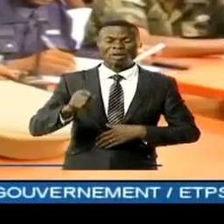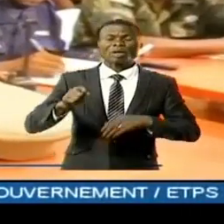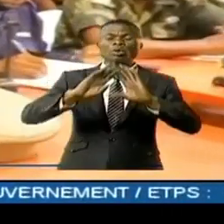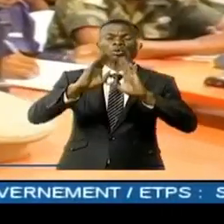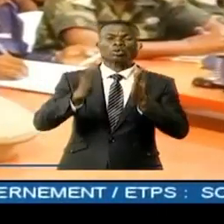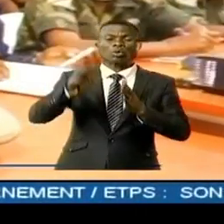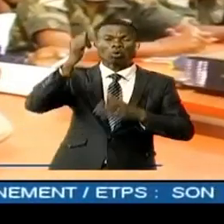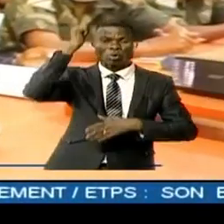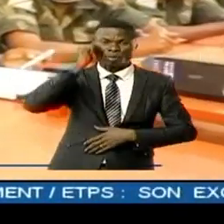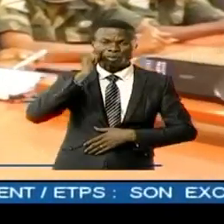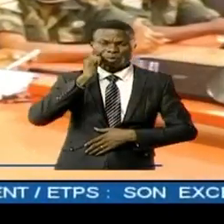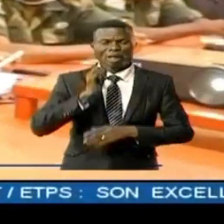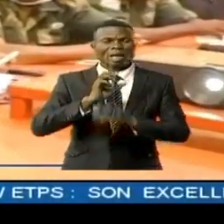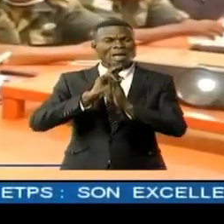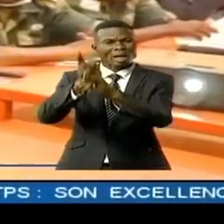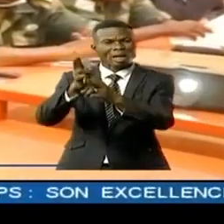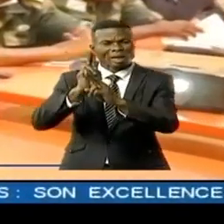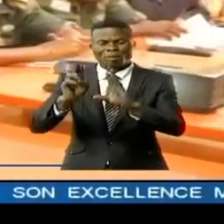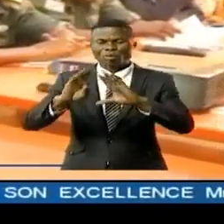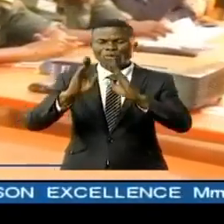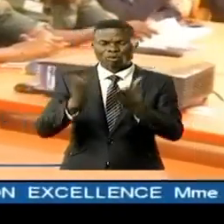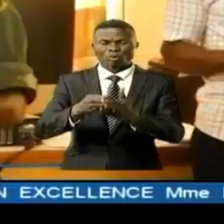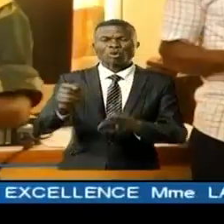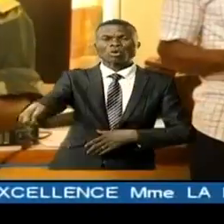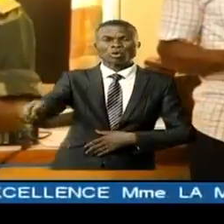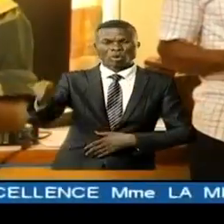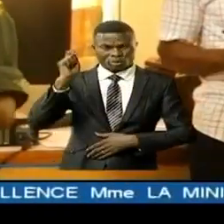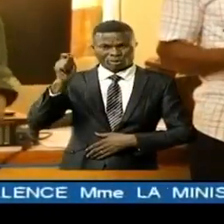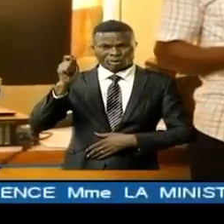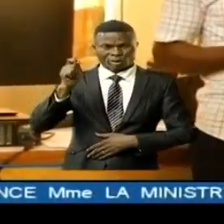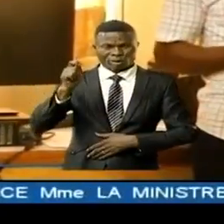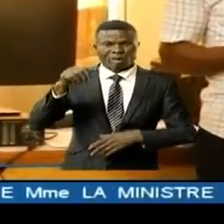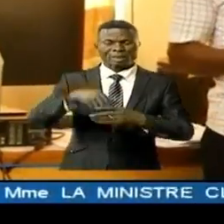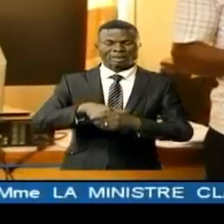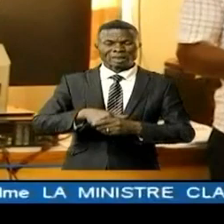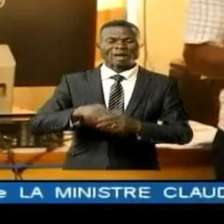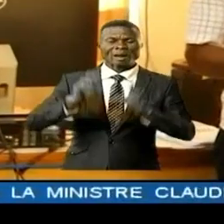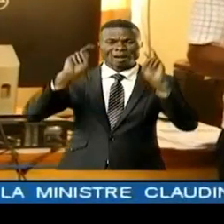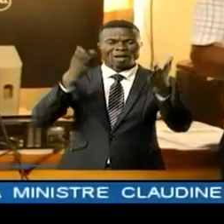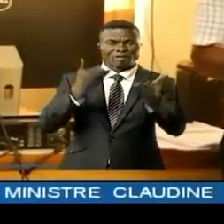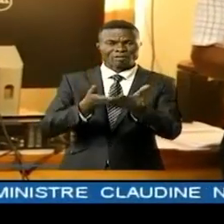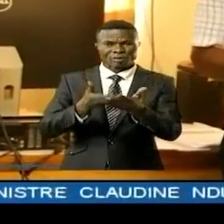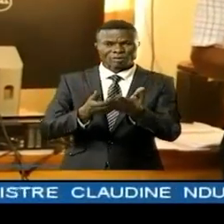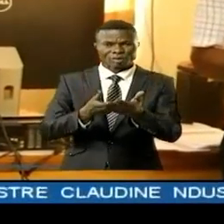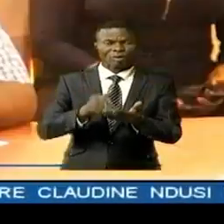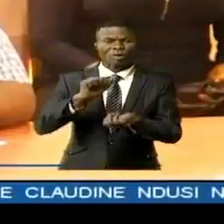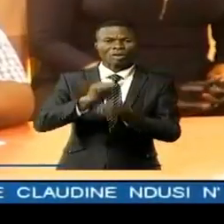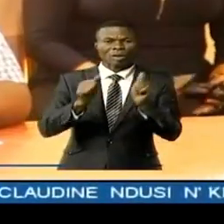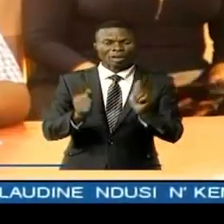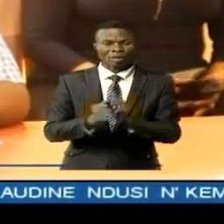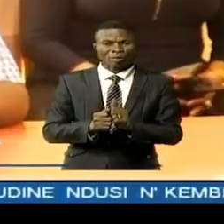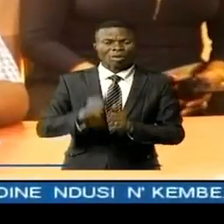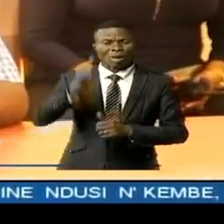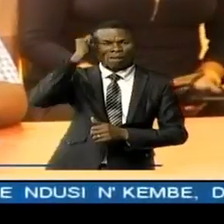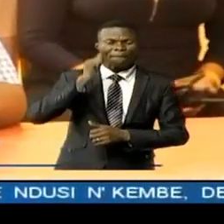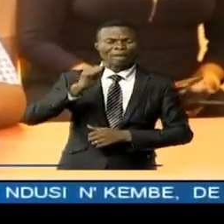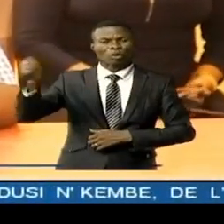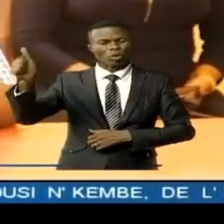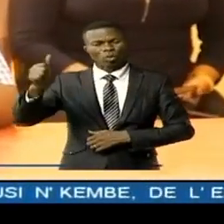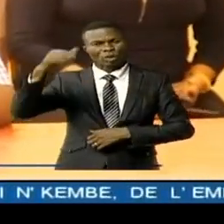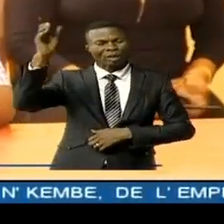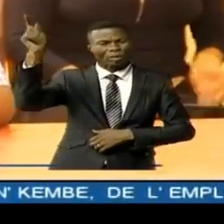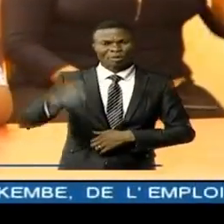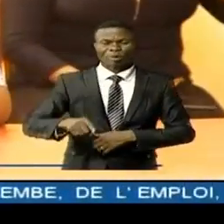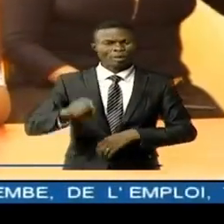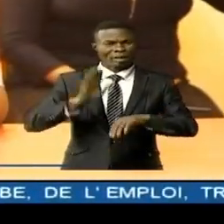pour faire le point sur les allégations de surpêche dans la zone côtière de muanda et les incursions régulières des bateaux étrangers qui paie